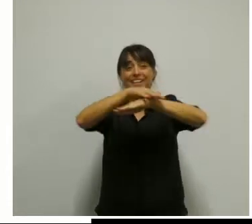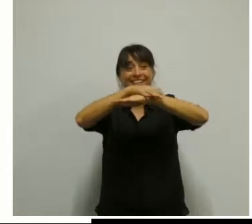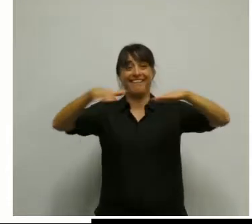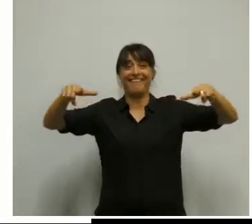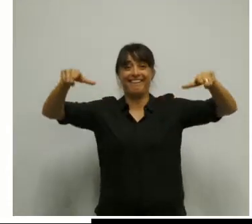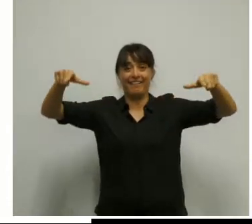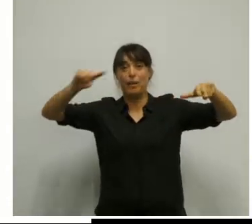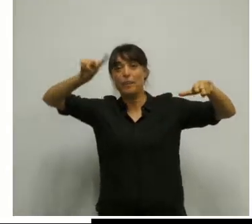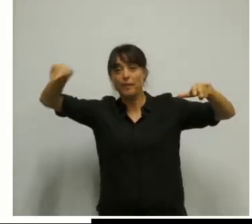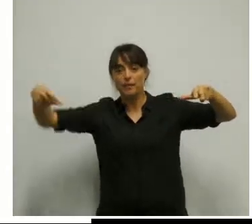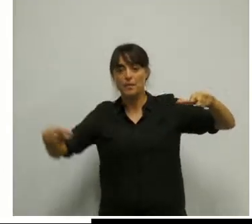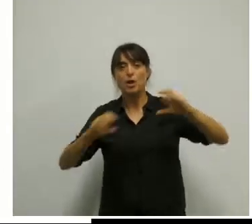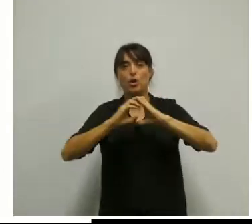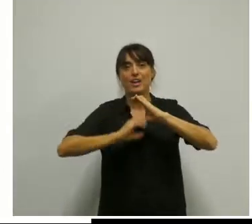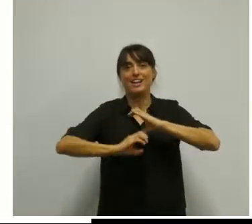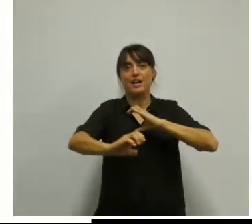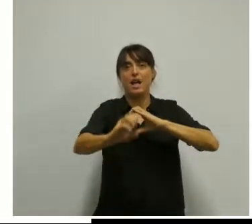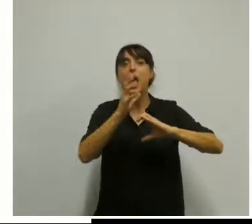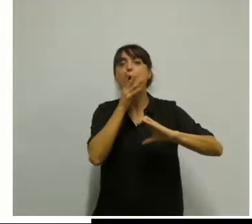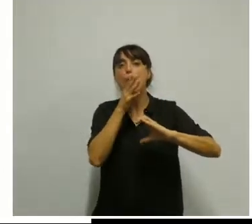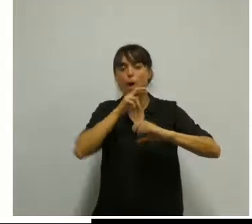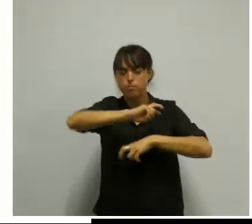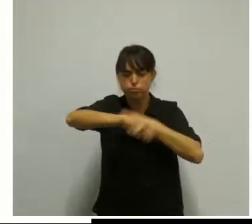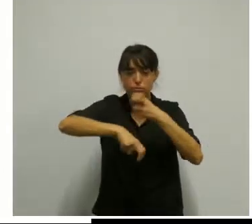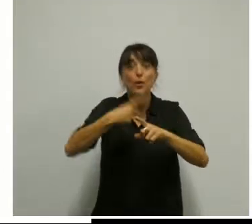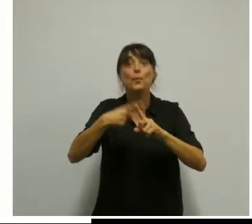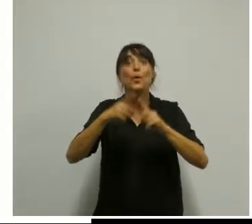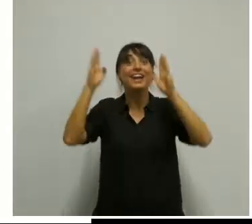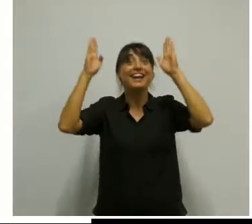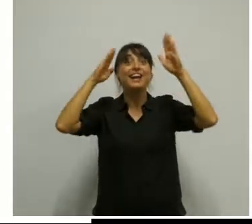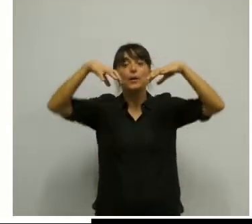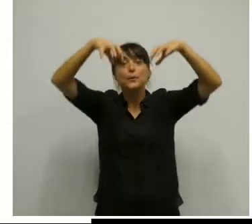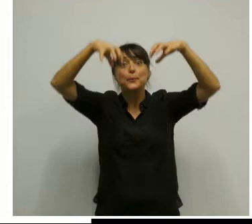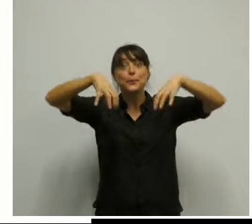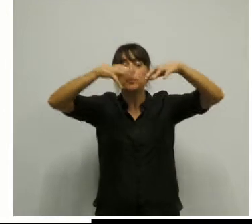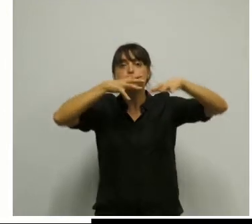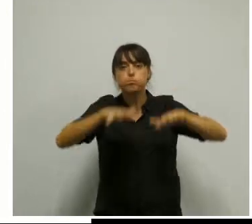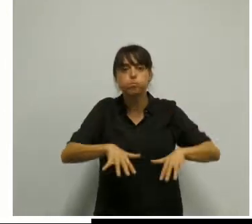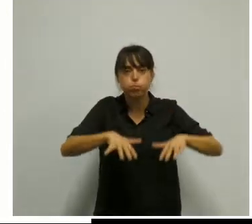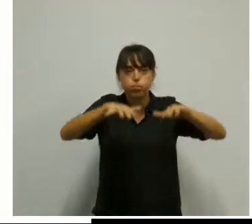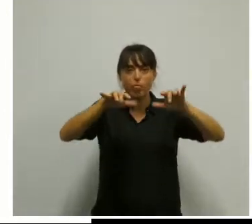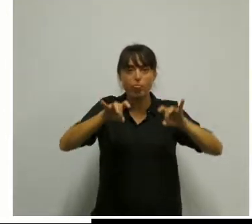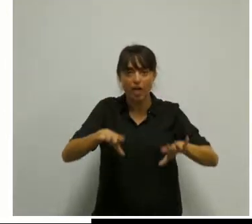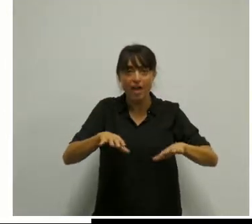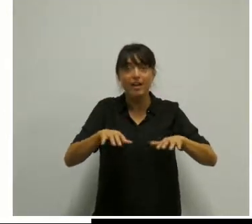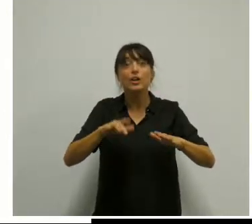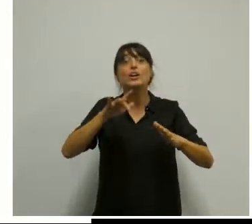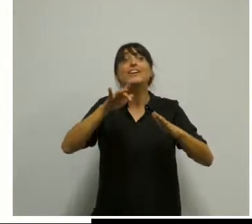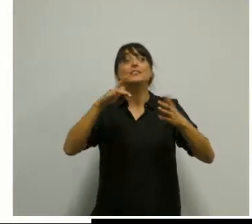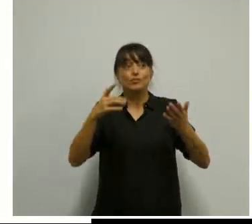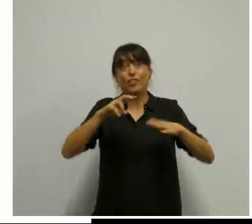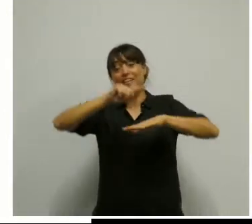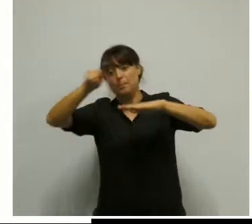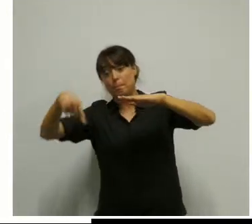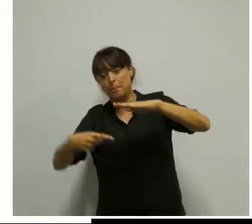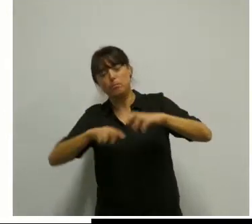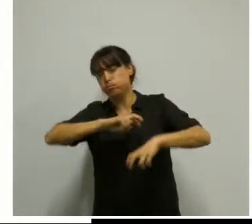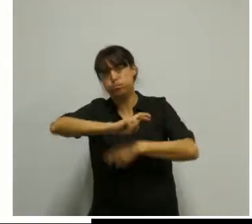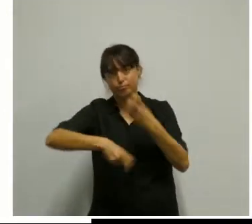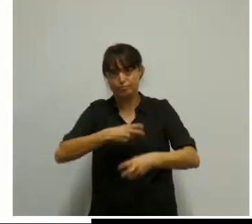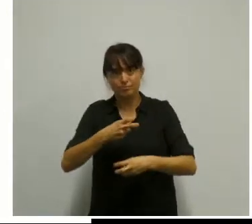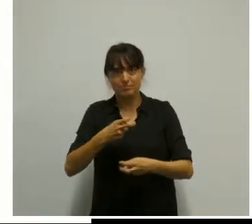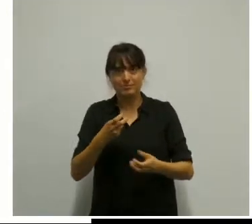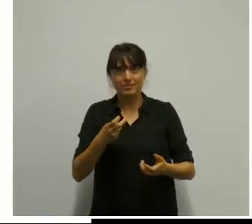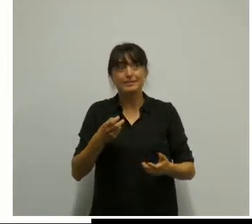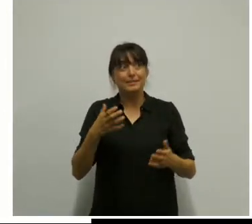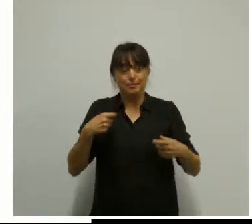d'aigües, tota la zona de... Perquè clar, el nostre pati s'inundava, ara ja no s'inunda. I doncs tota la part d'infraestructures, a vegades s'emporta molt més